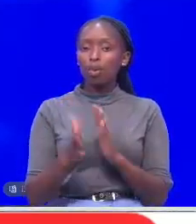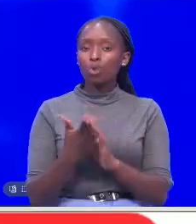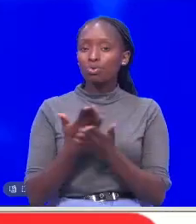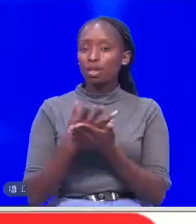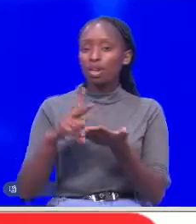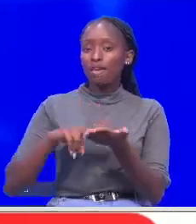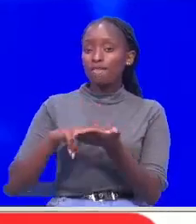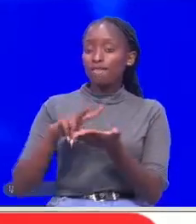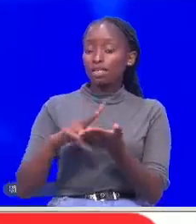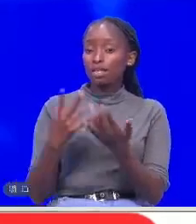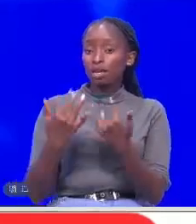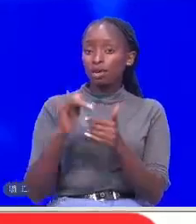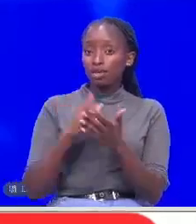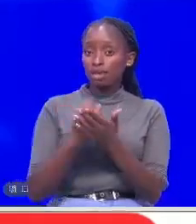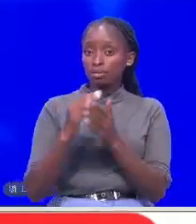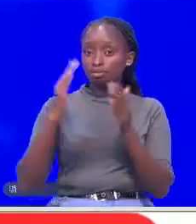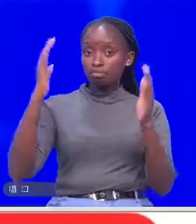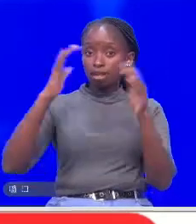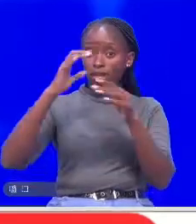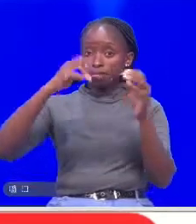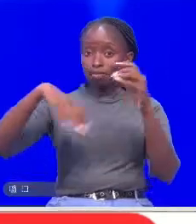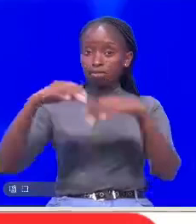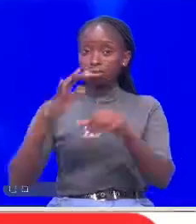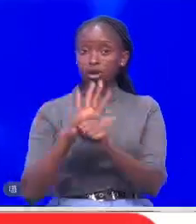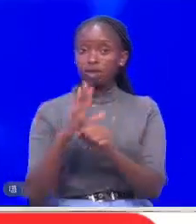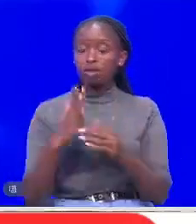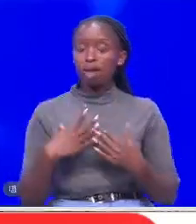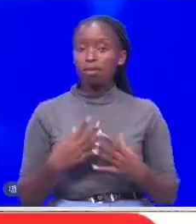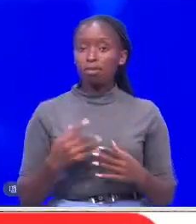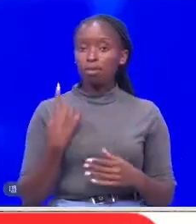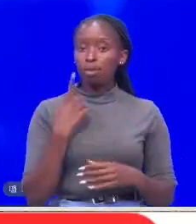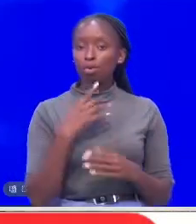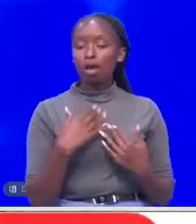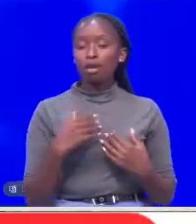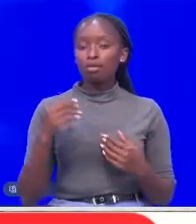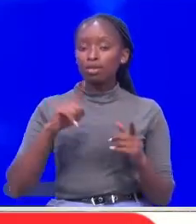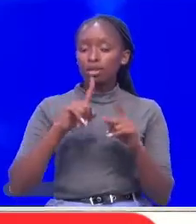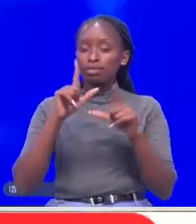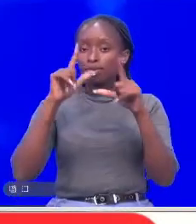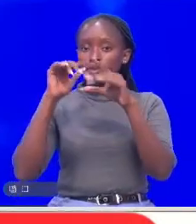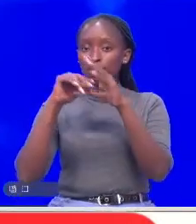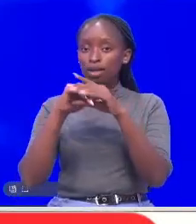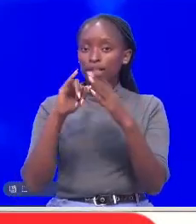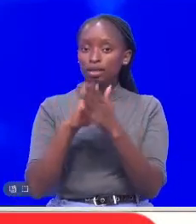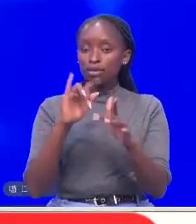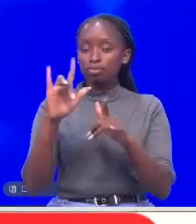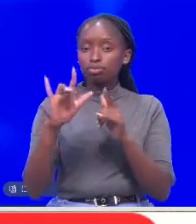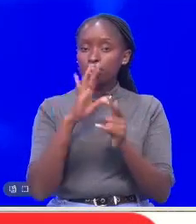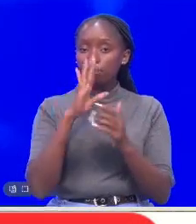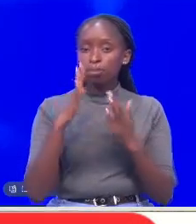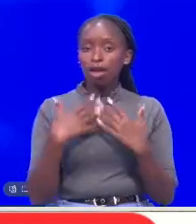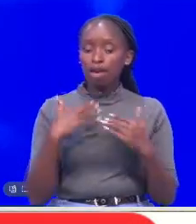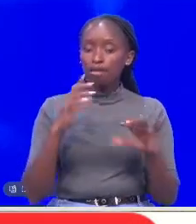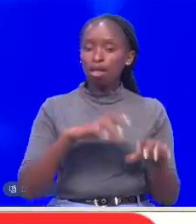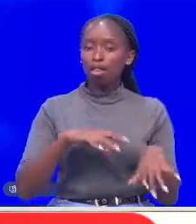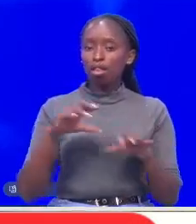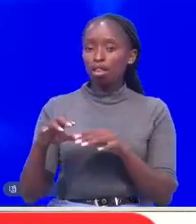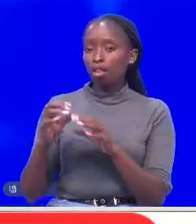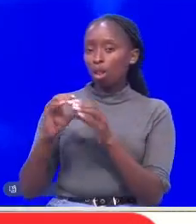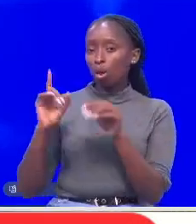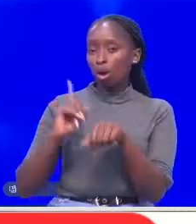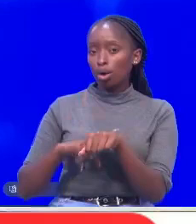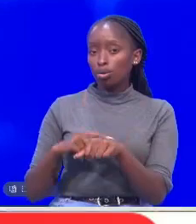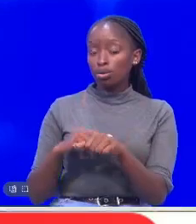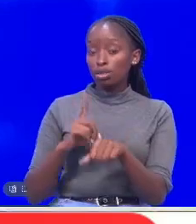kubwa ambayo ilikuwa ikishuhudiwa hasa kwa Wakenya wanaosafiri ugaibuni, hasa nchi za Uarabuni, ilikuwa mateso na kunyanyaswa. Kwa kipindi hicho